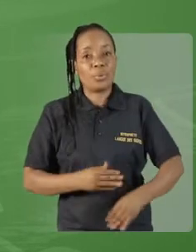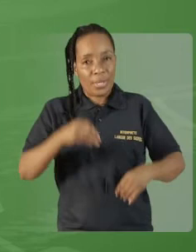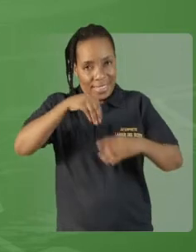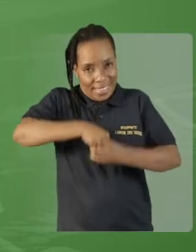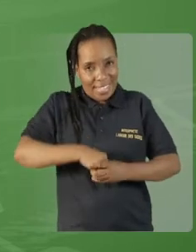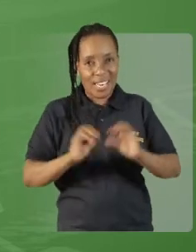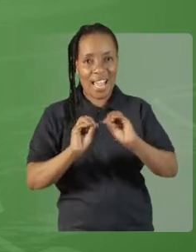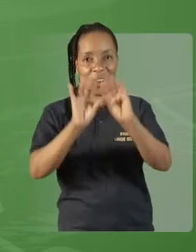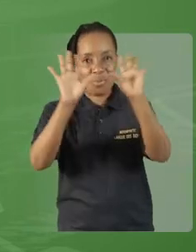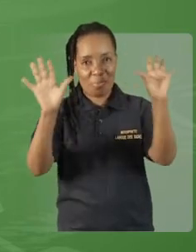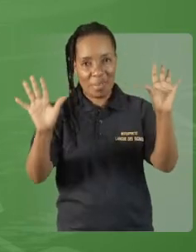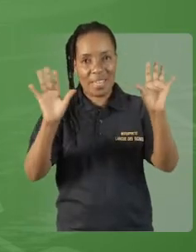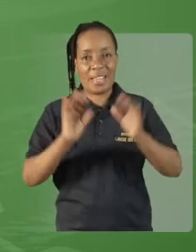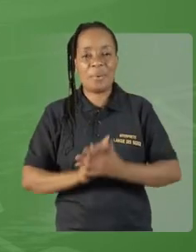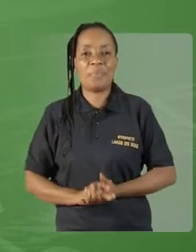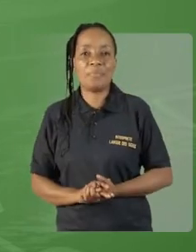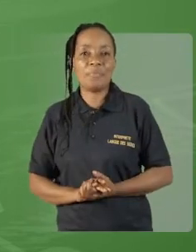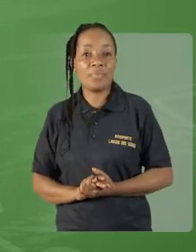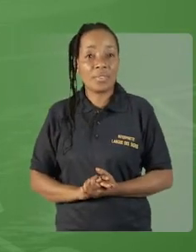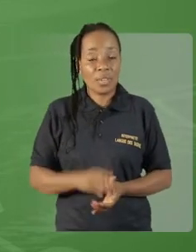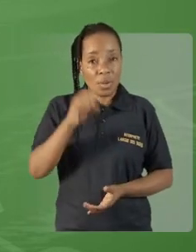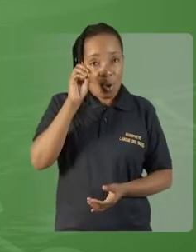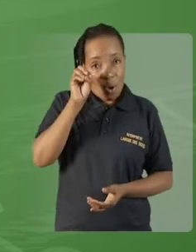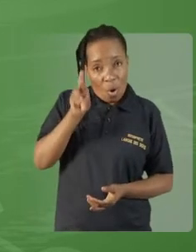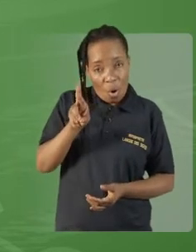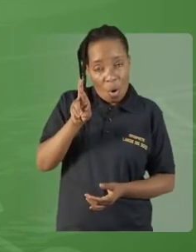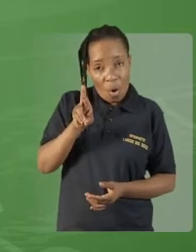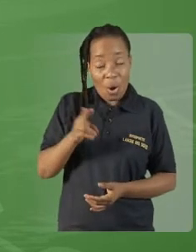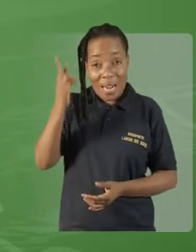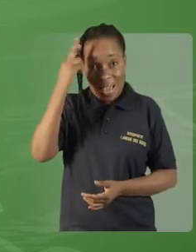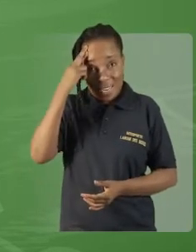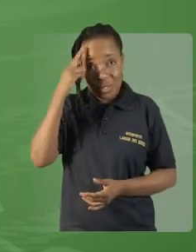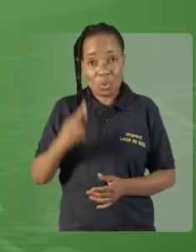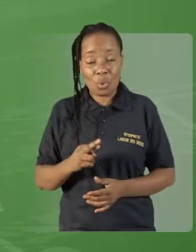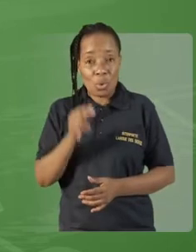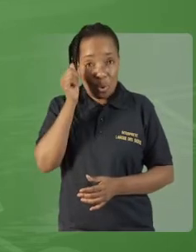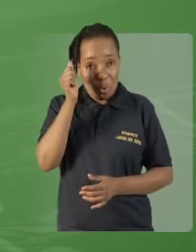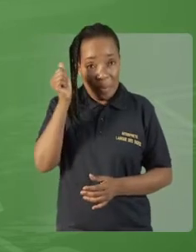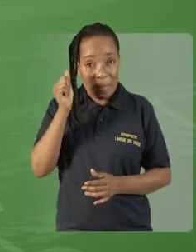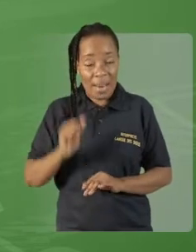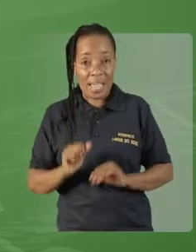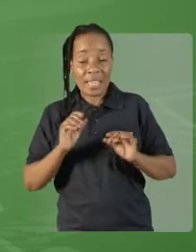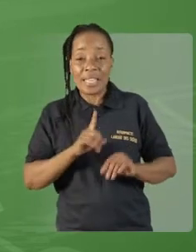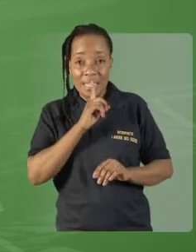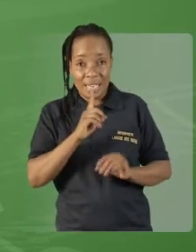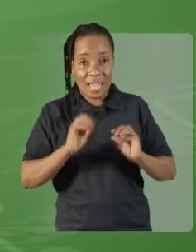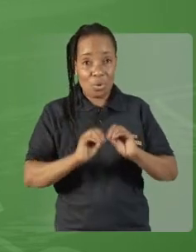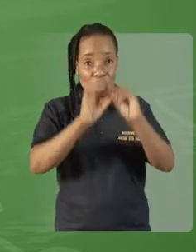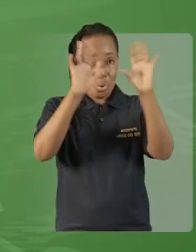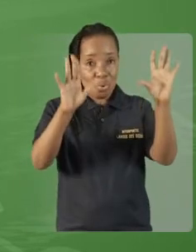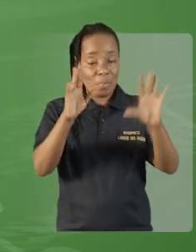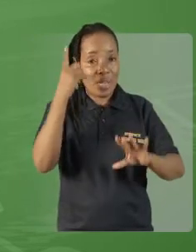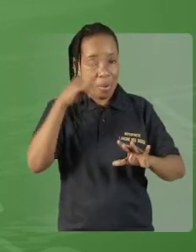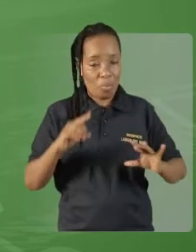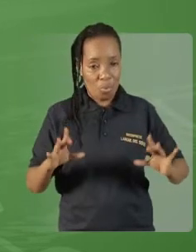déploiement, tandis que la raison illumine le mythe en lui donnant de la cohérence, de